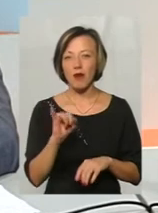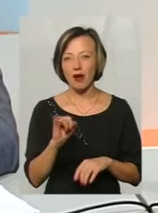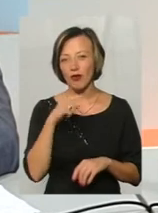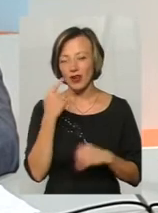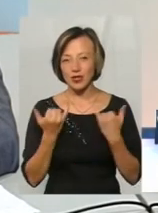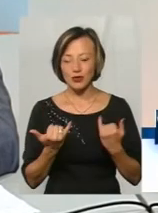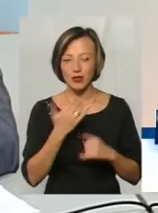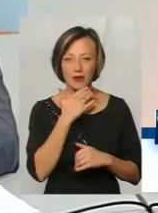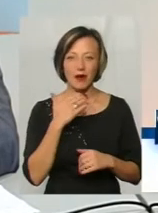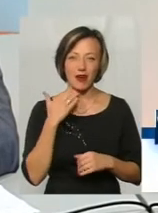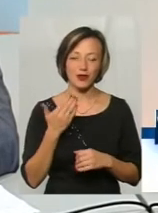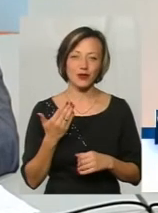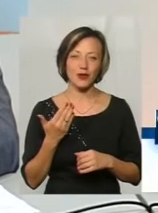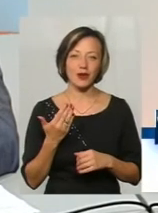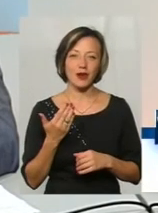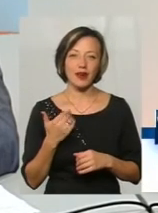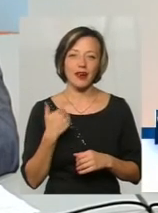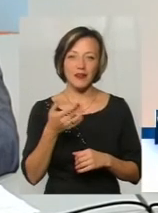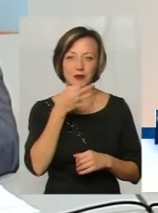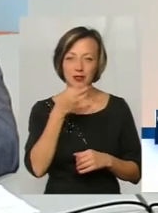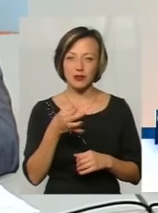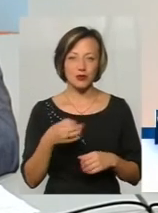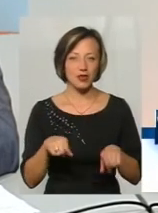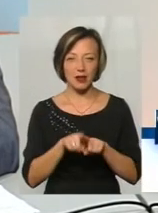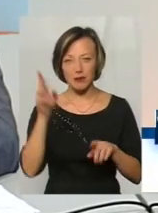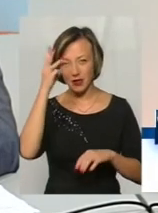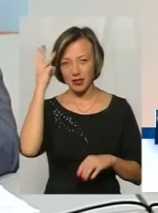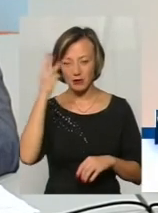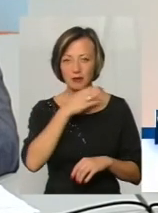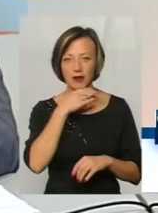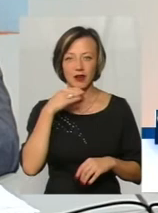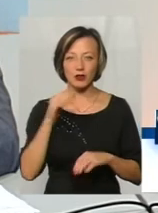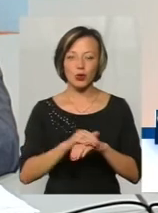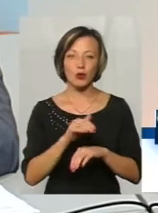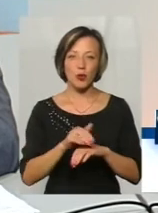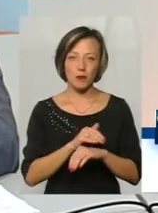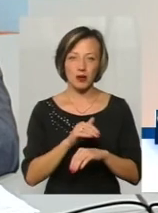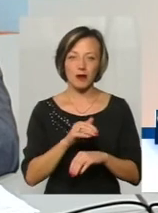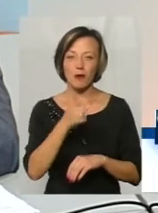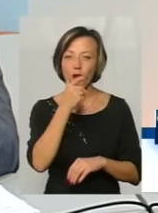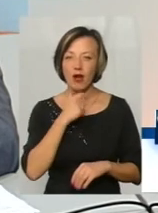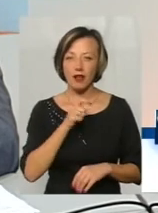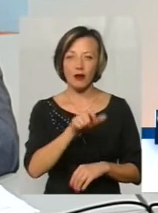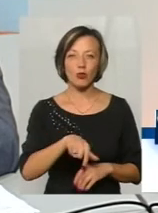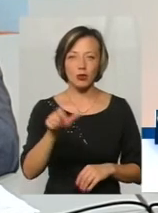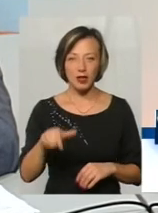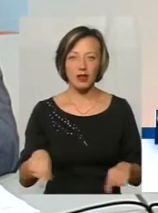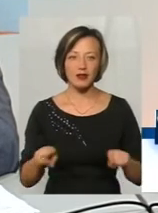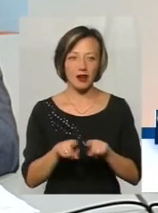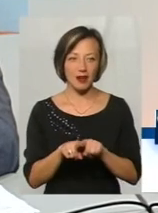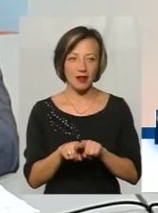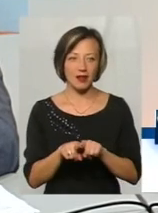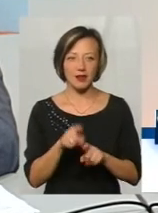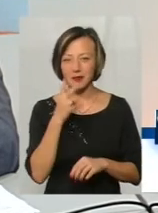сьогодні, ну я вам скажу, що настільки в нас в Хмельницькому багато добрих і порядних людей, і от така от, я